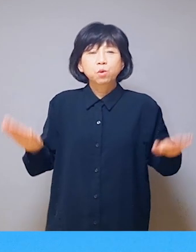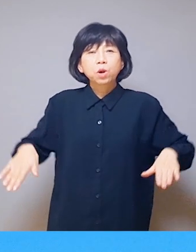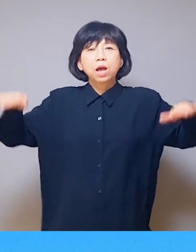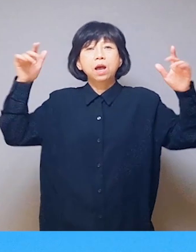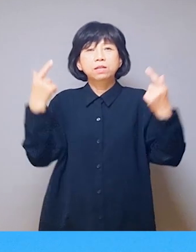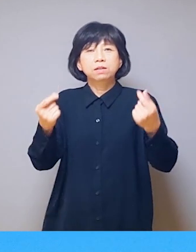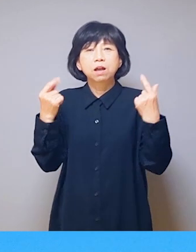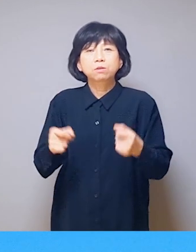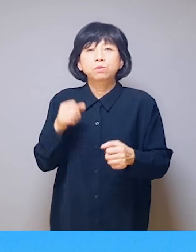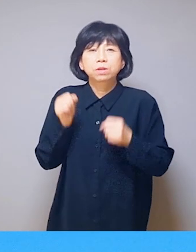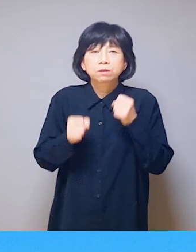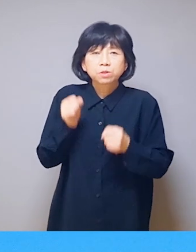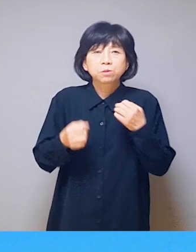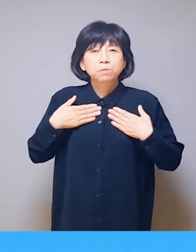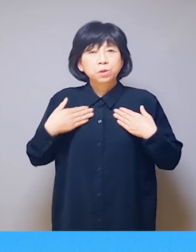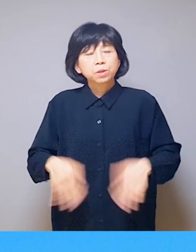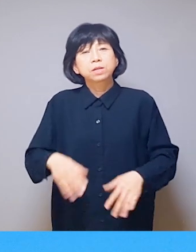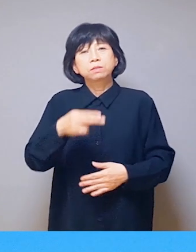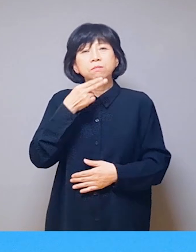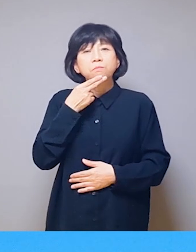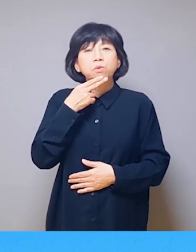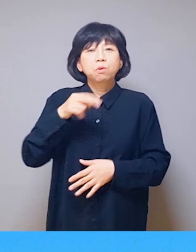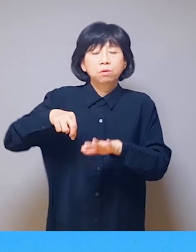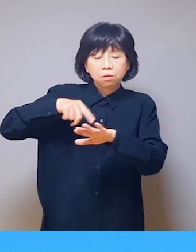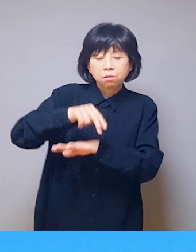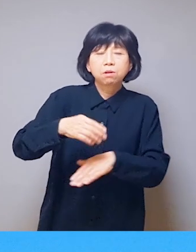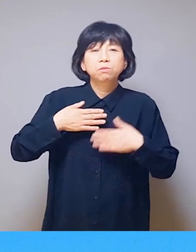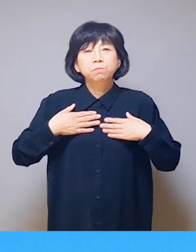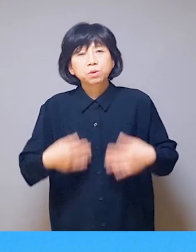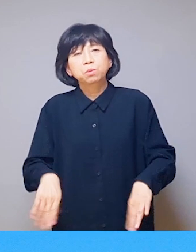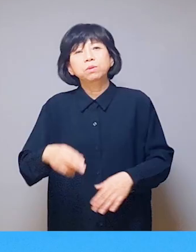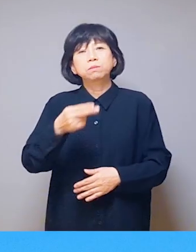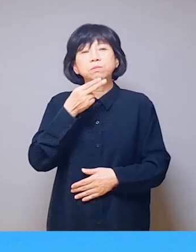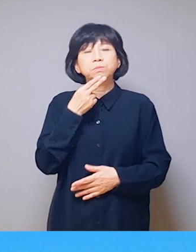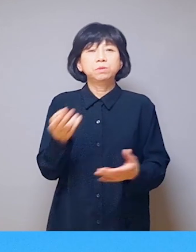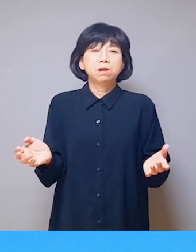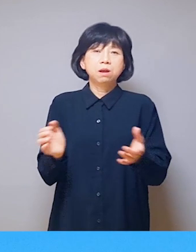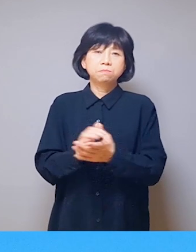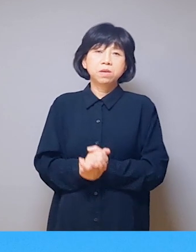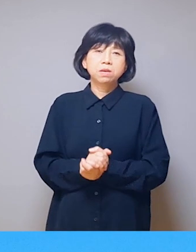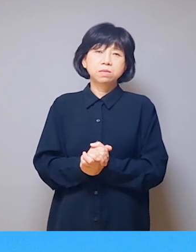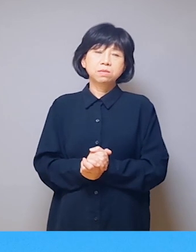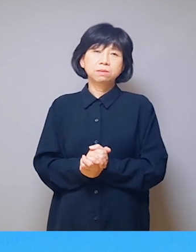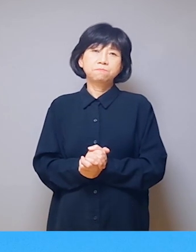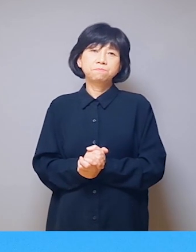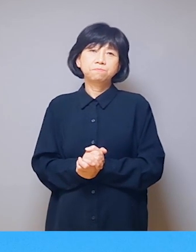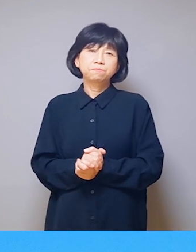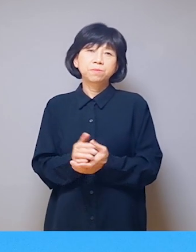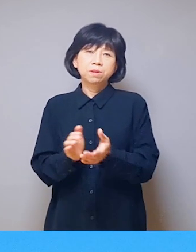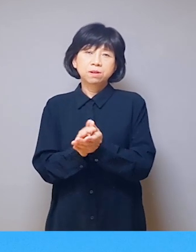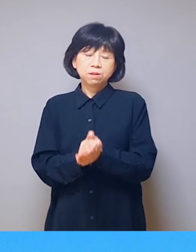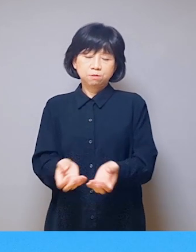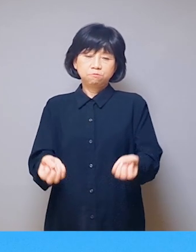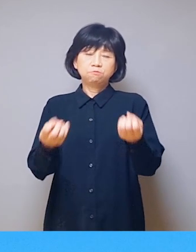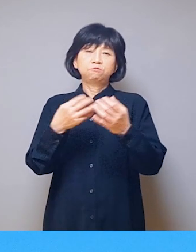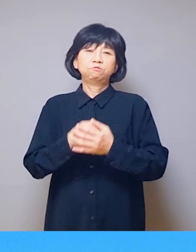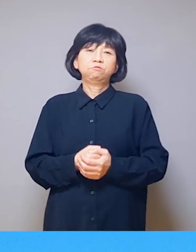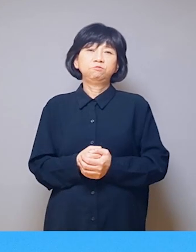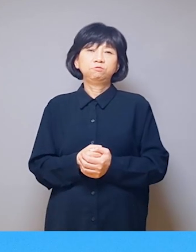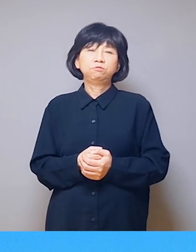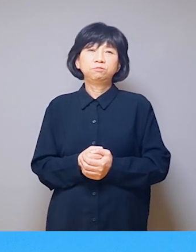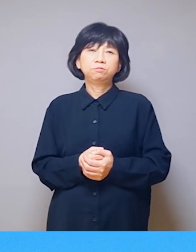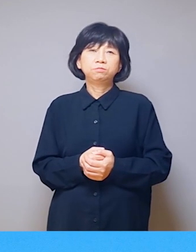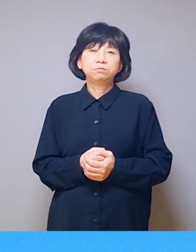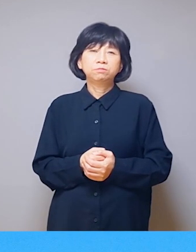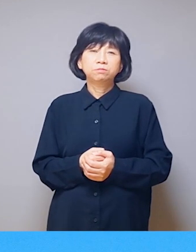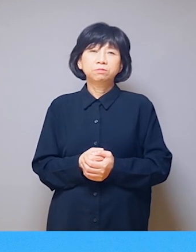같을 것이요 다른 박질하여도 곤비하지 아니하겠고 걸어가도 피곤하지 아니하리로다. 할렐루야.